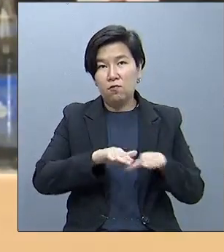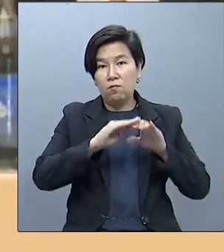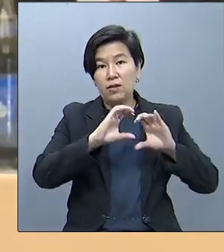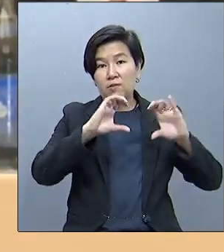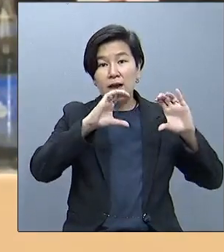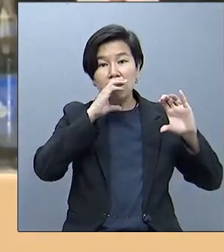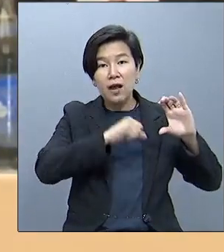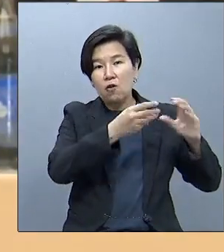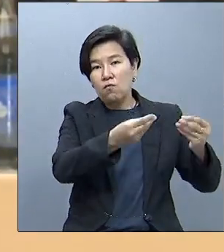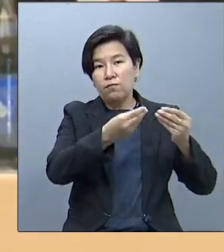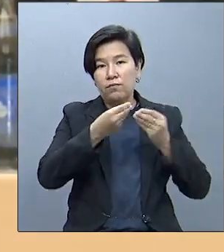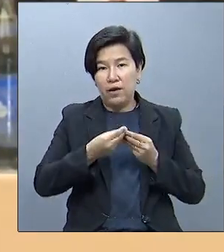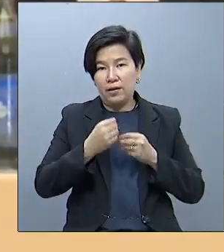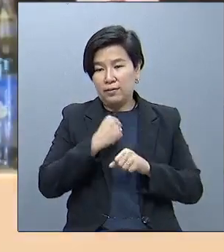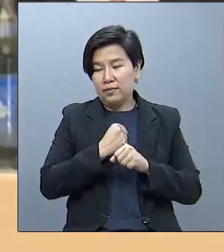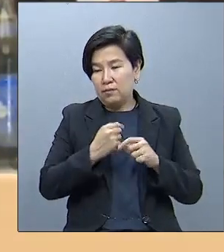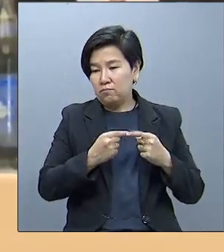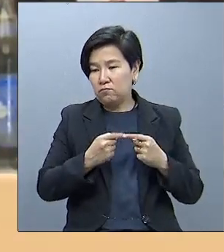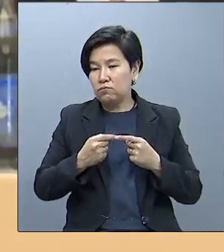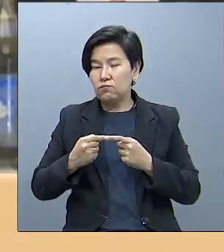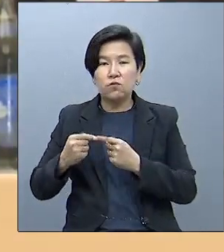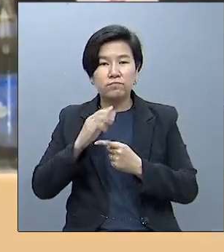มได้อย่างไร้รอยต่อ